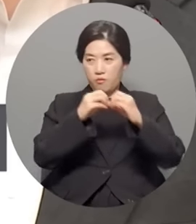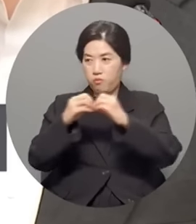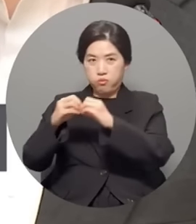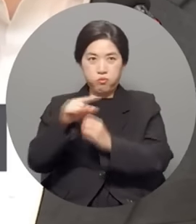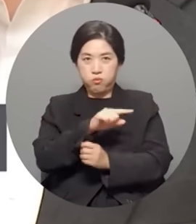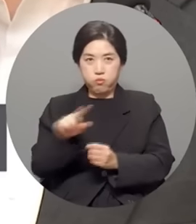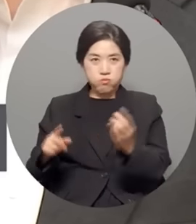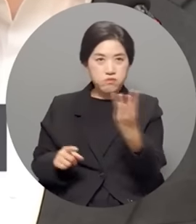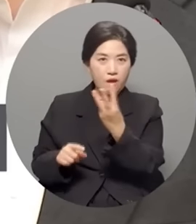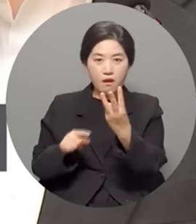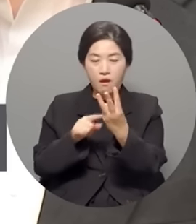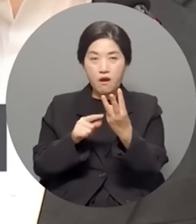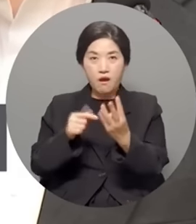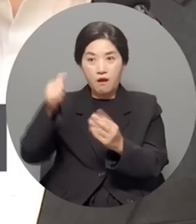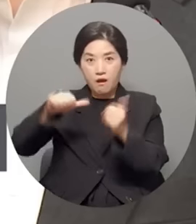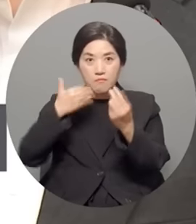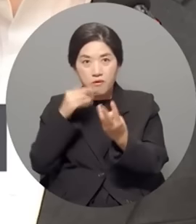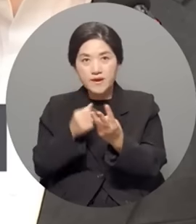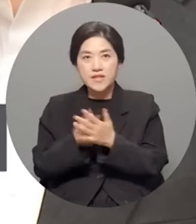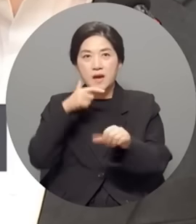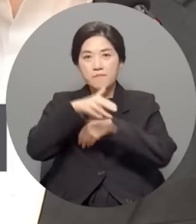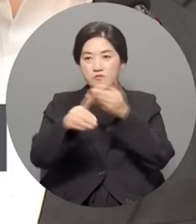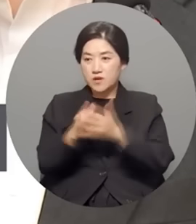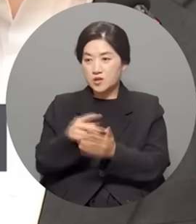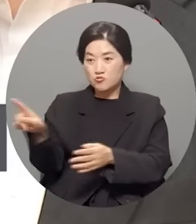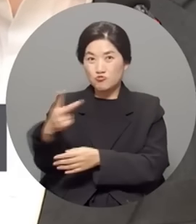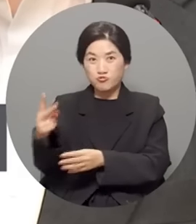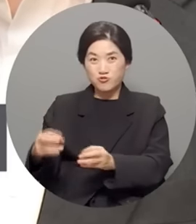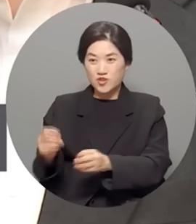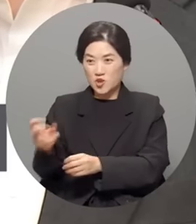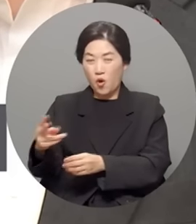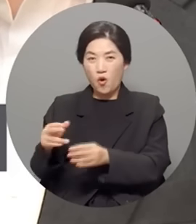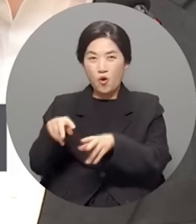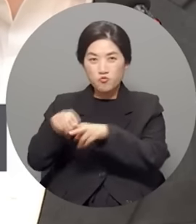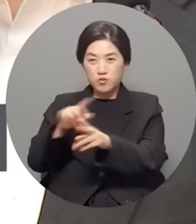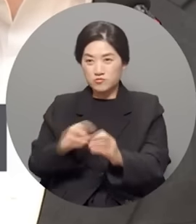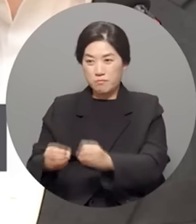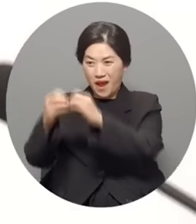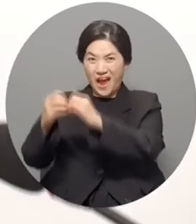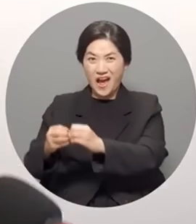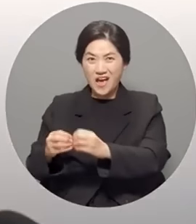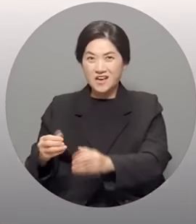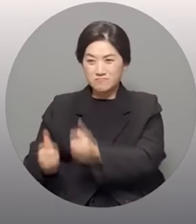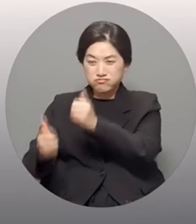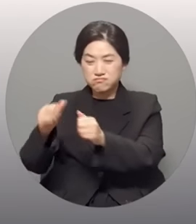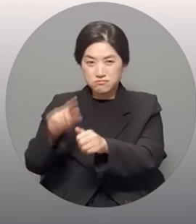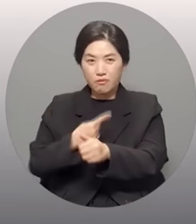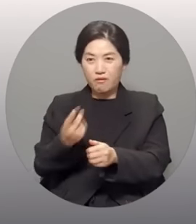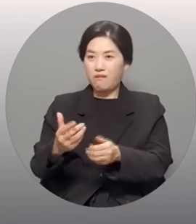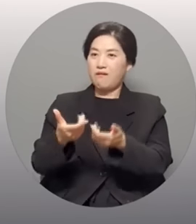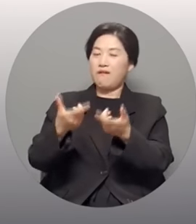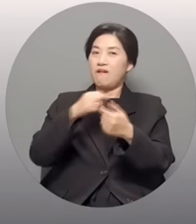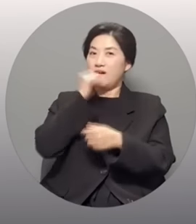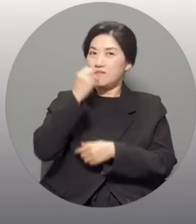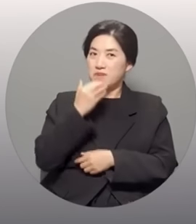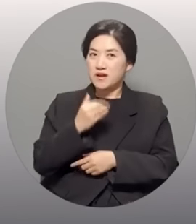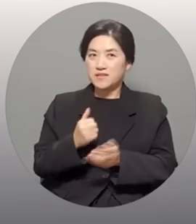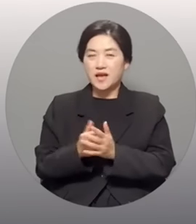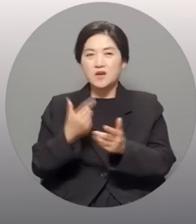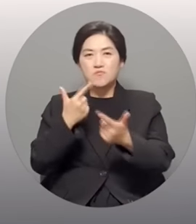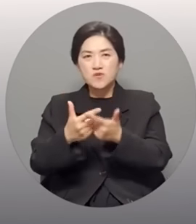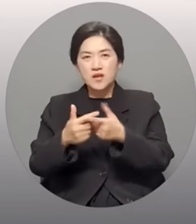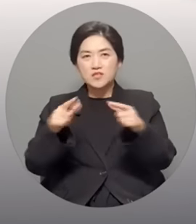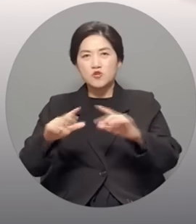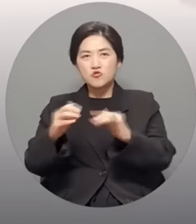구도가 지속됐고 민주당 후보의 어부지리 가능성마저 점쳐지고 있습니다. 부산 지역은 국민의힘이라면